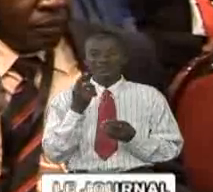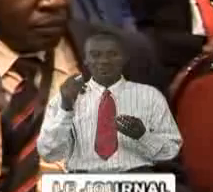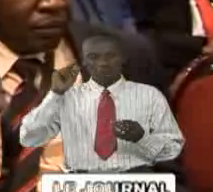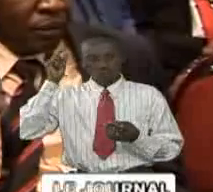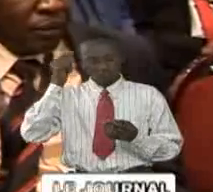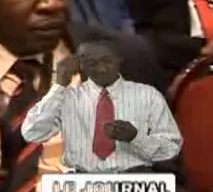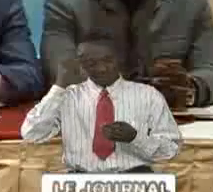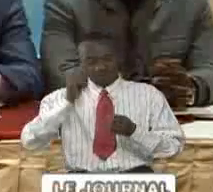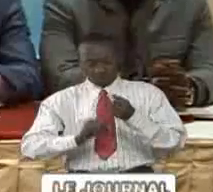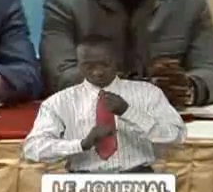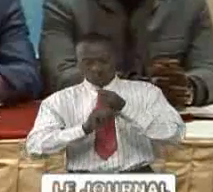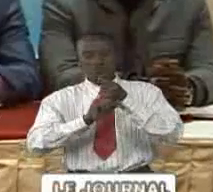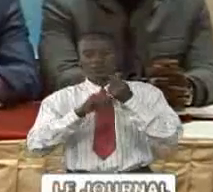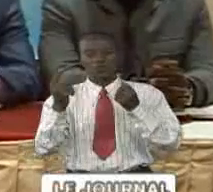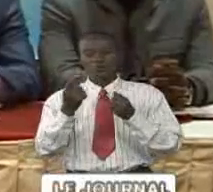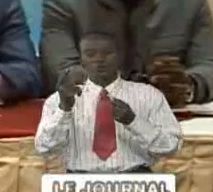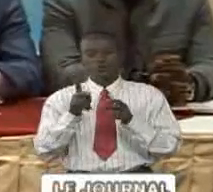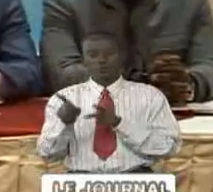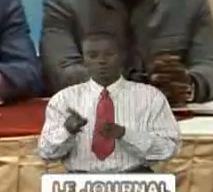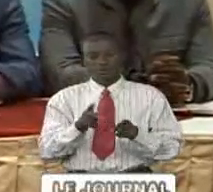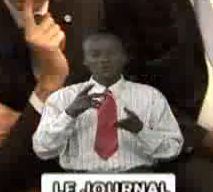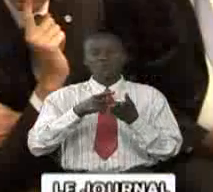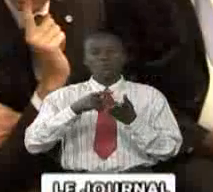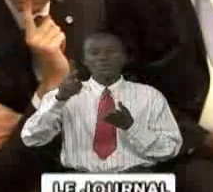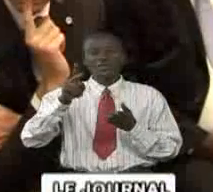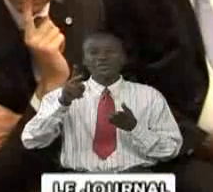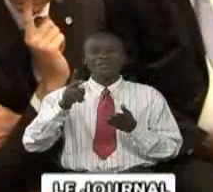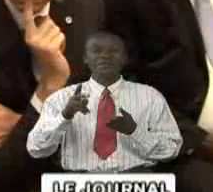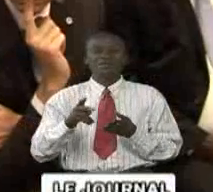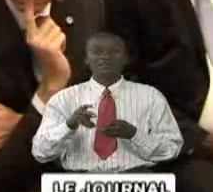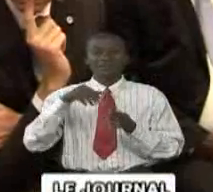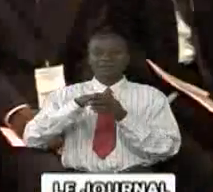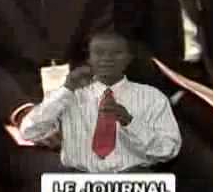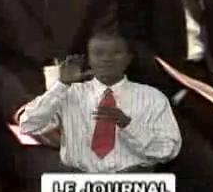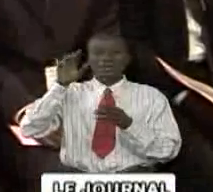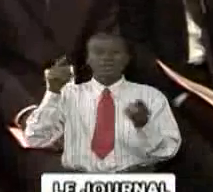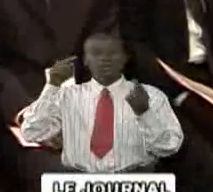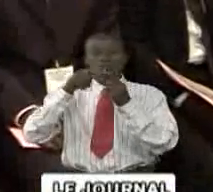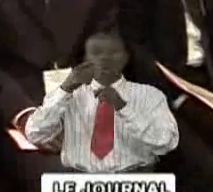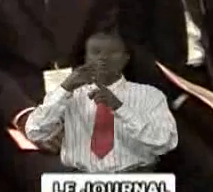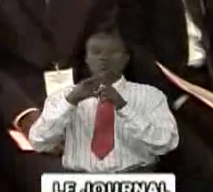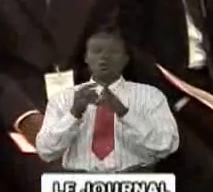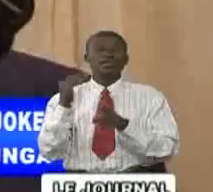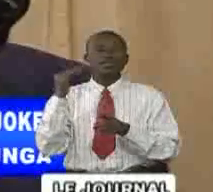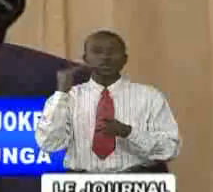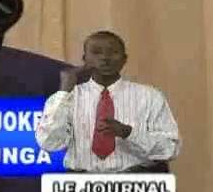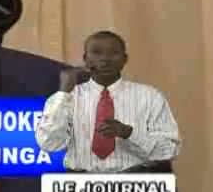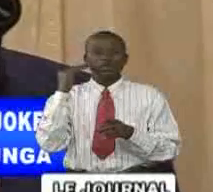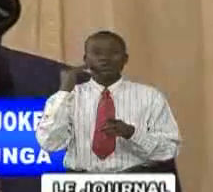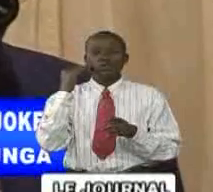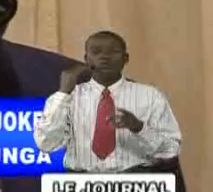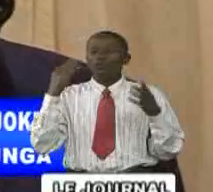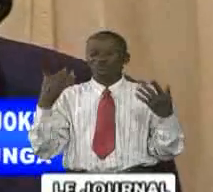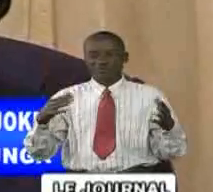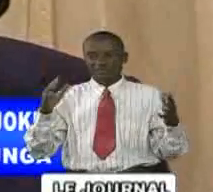soutenir la réussite de ces processus qui arrivent à échéance en fin juin avec la bancarisation de près de 400 000 agents restants. Le